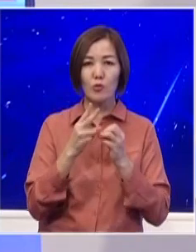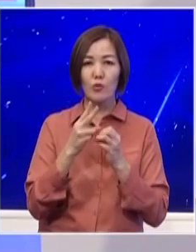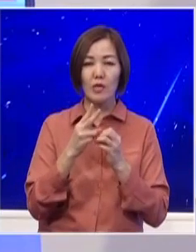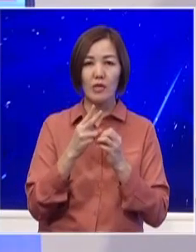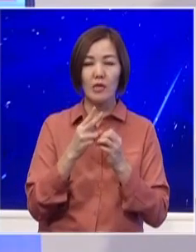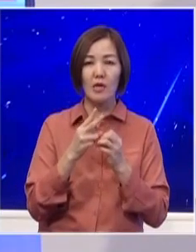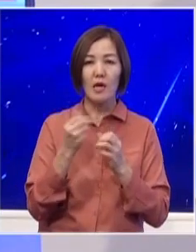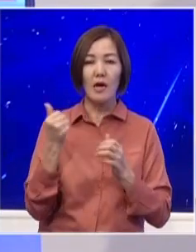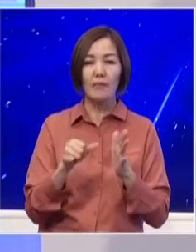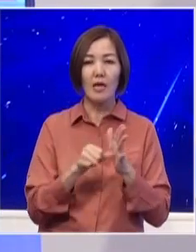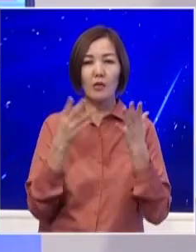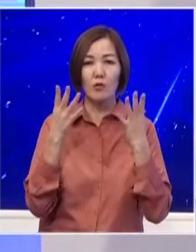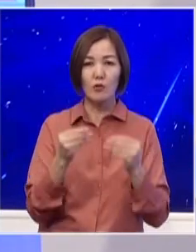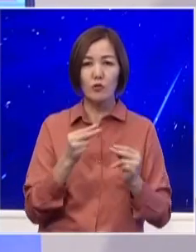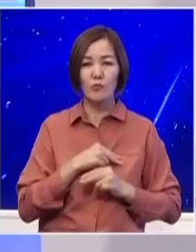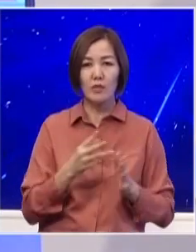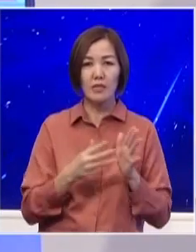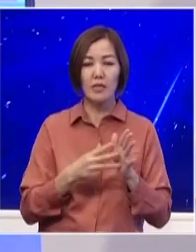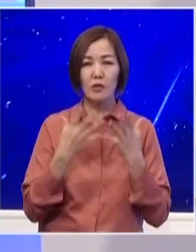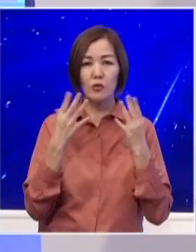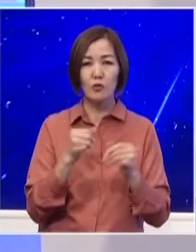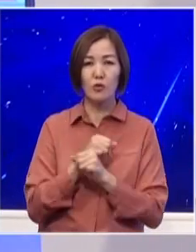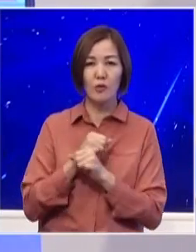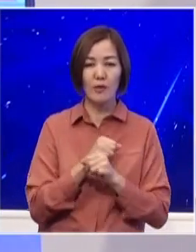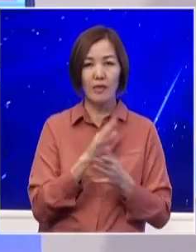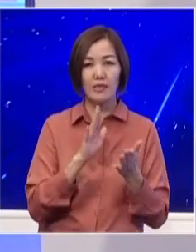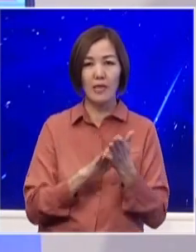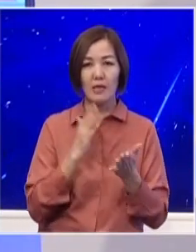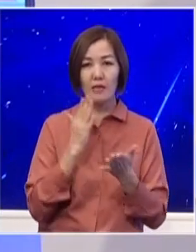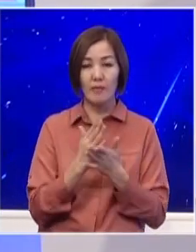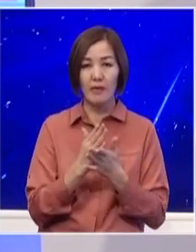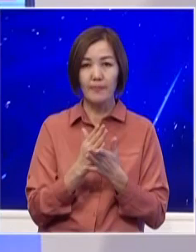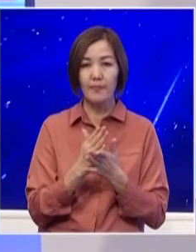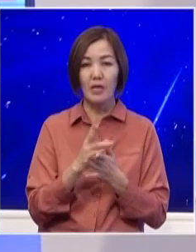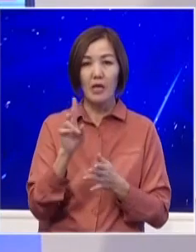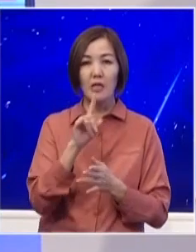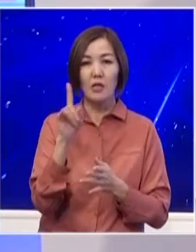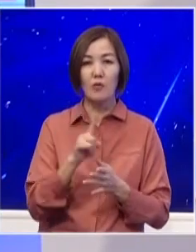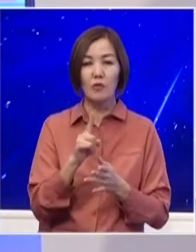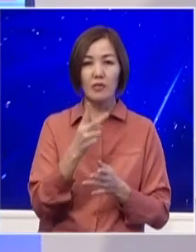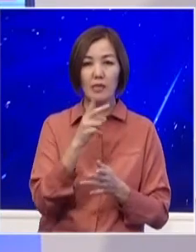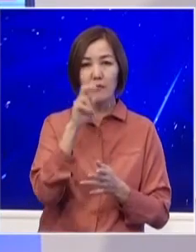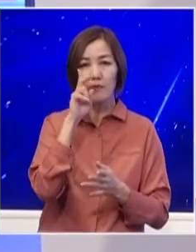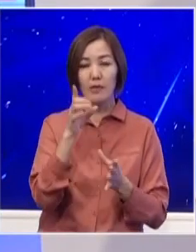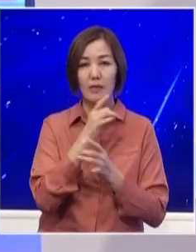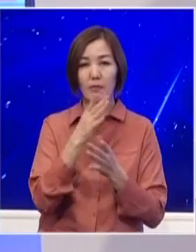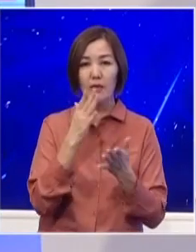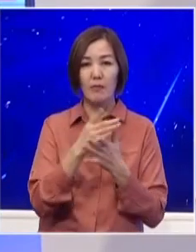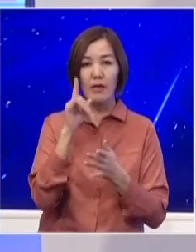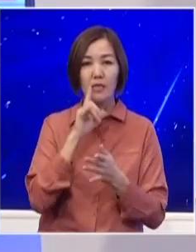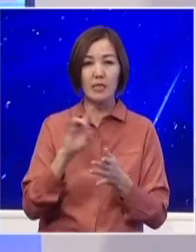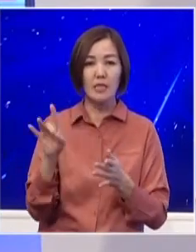аптасына 6 күн жұмыс істейтіндер 8 күн демалады. Сияқылар және бар. Наурыз айында екі мемлекеттік мереке бар.